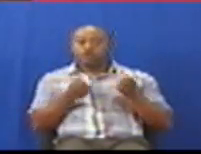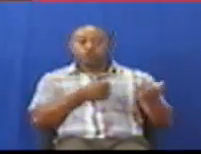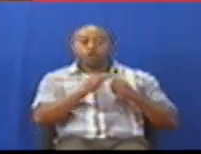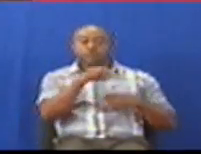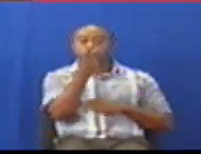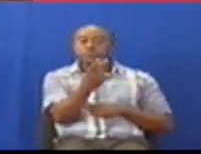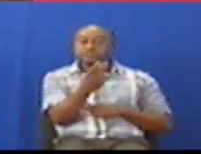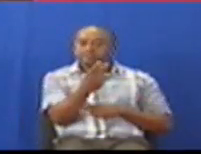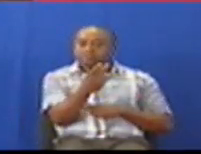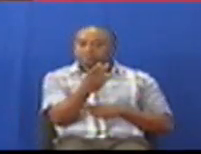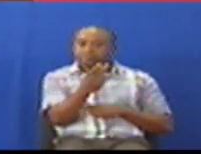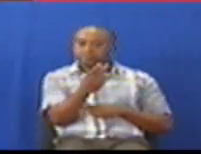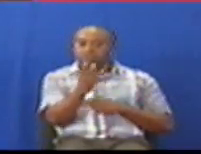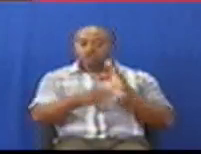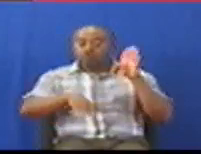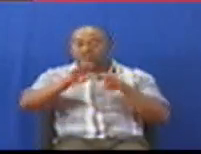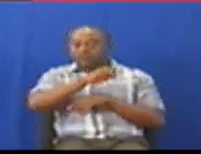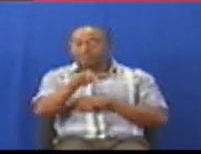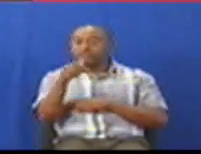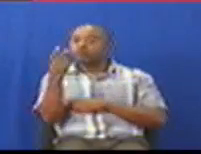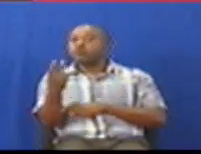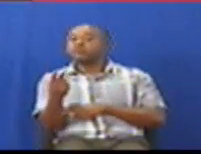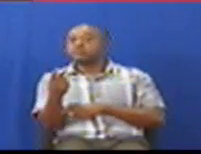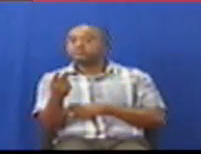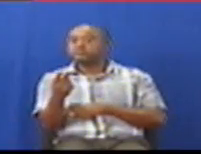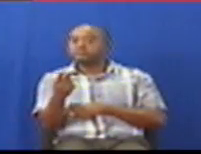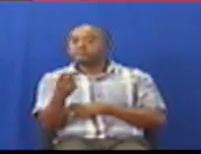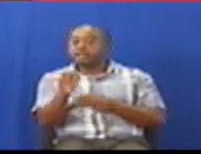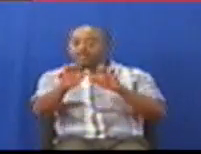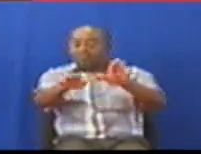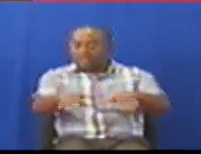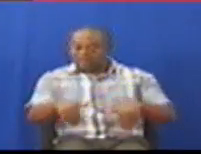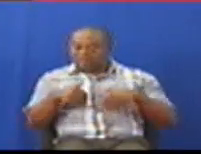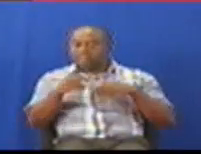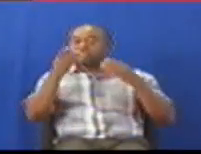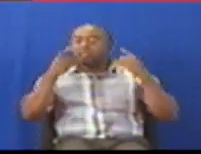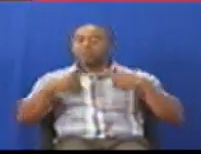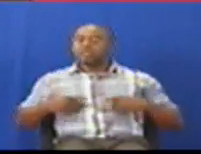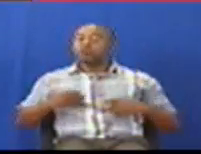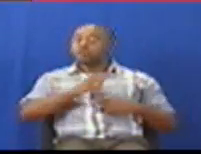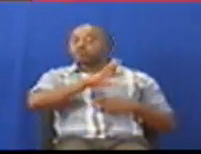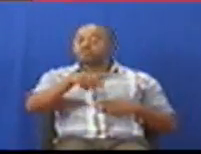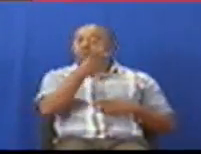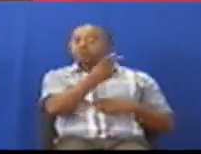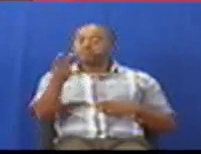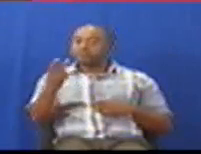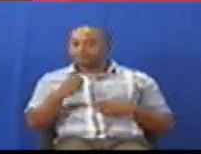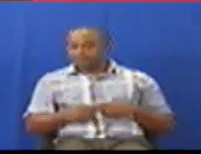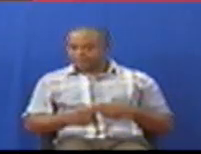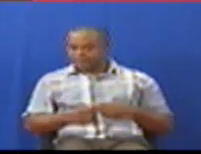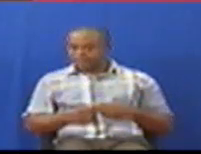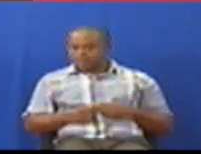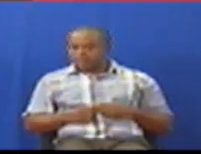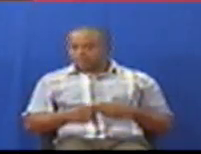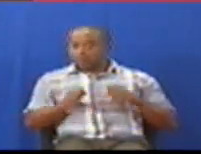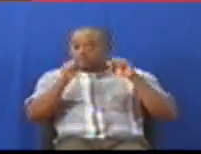wakurugenzi wawili, lina wenye viti wa halmashauri, lina mabaraza ya madiwani yote, na haya mabaraza lazima kuwe